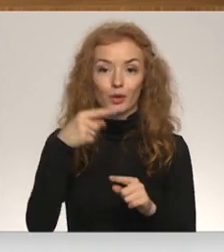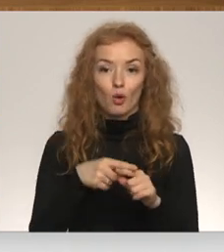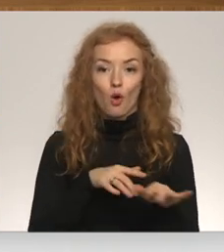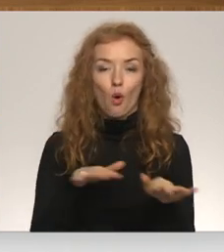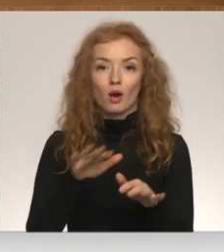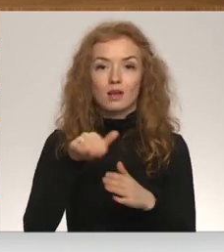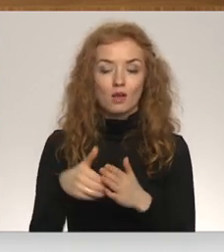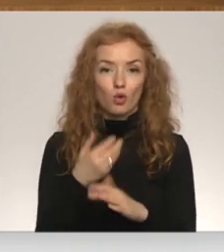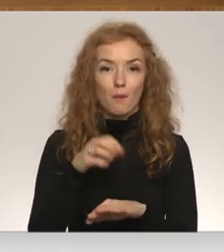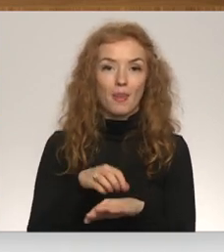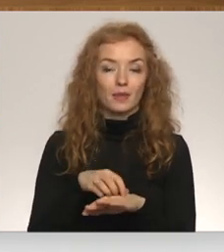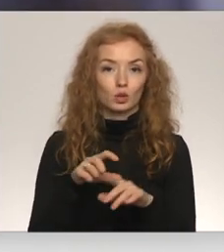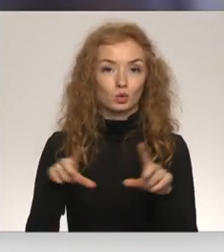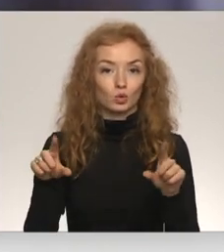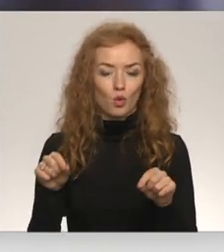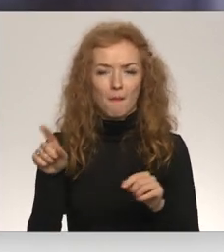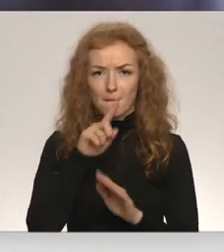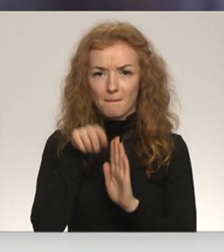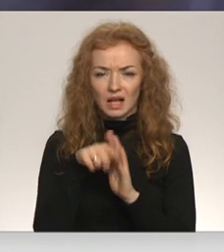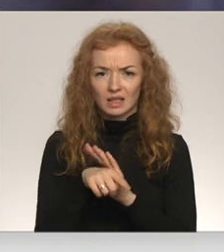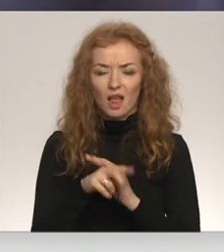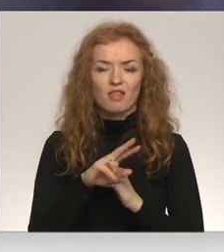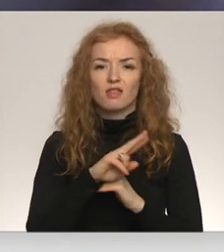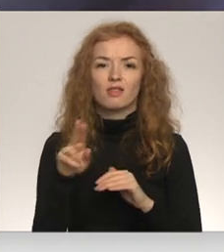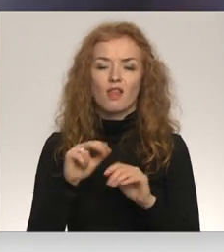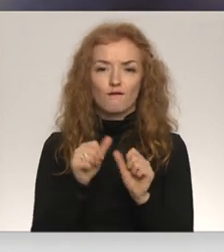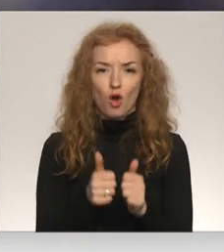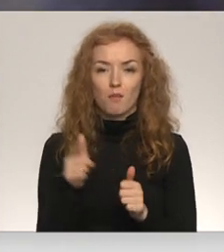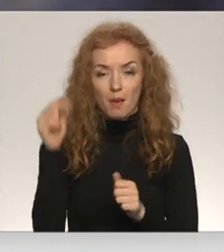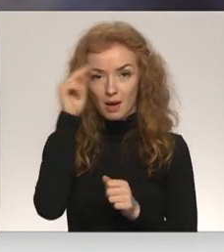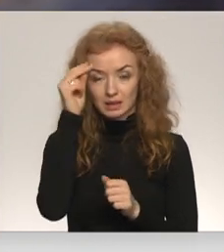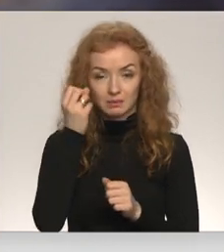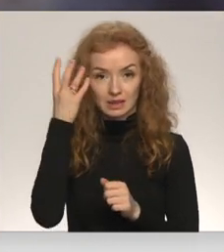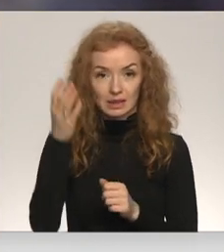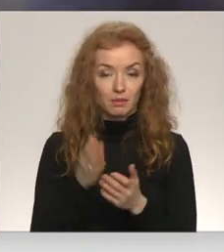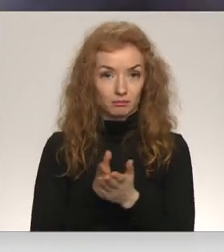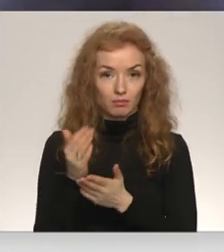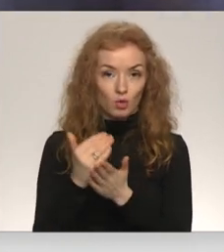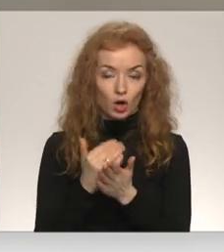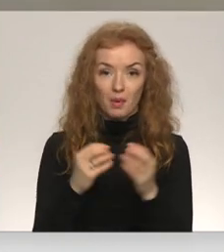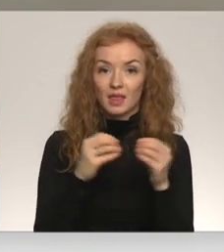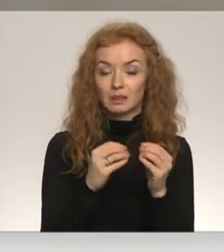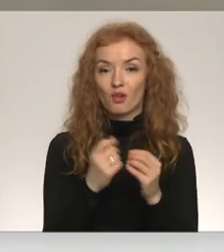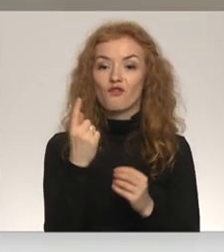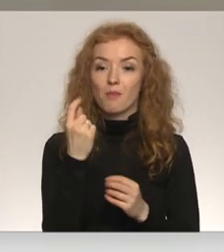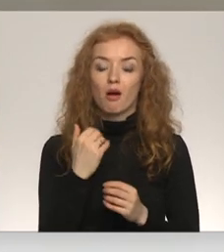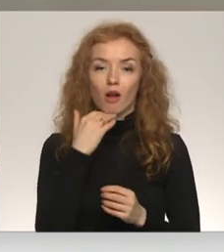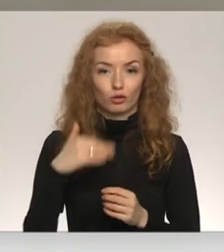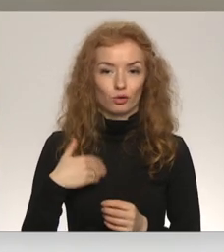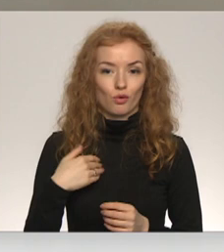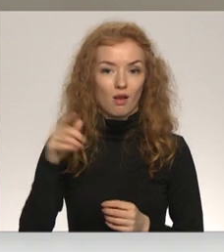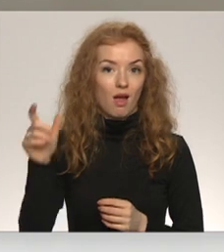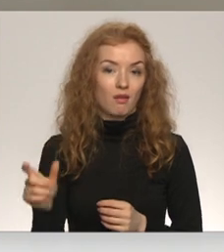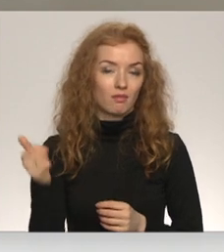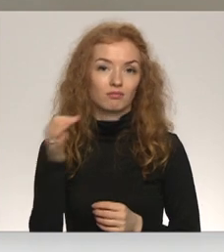jauno mediķu skolu. Tā ir padziļināta neformālās izglītības programma 10. un 11. Klašu audzēkņiem. Ja